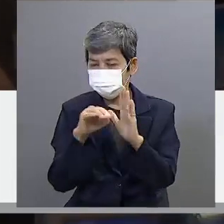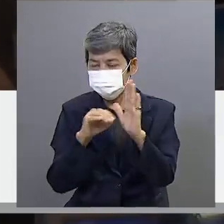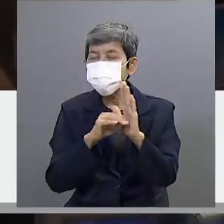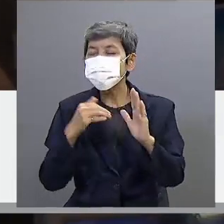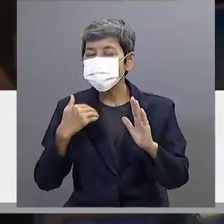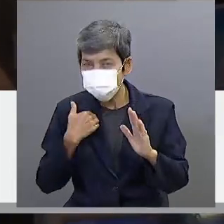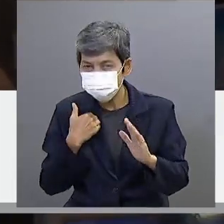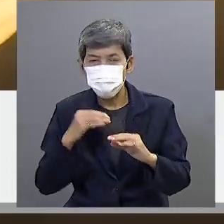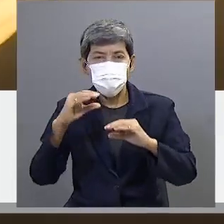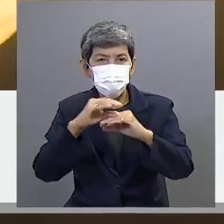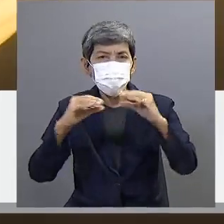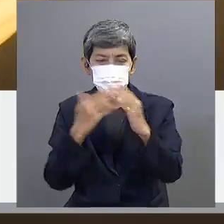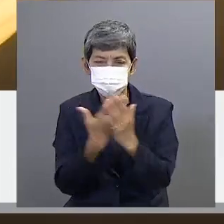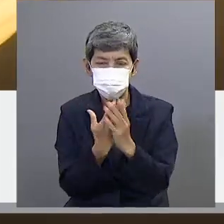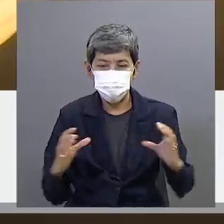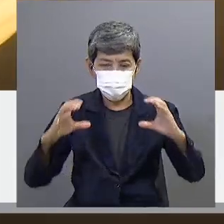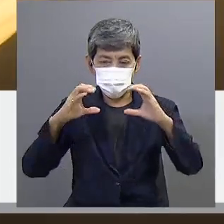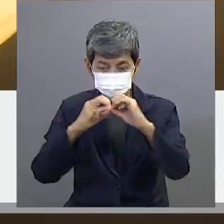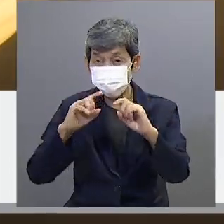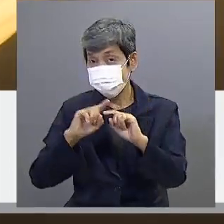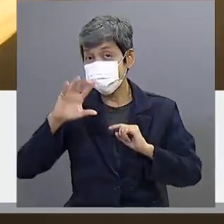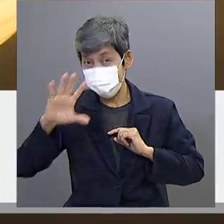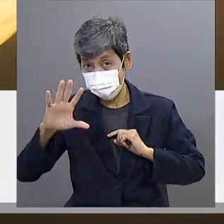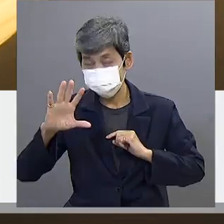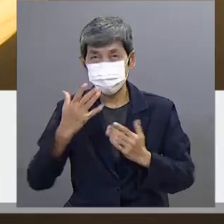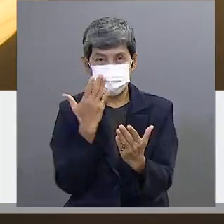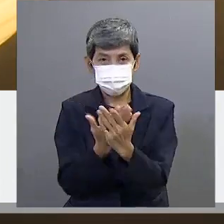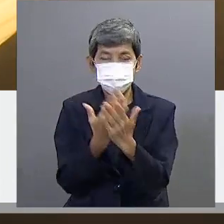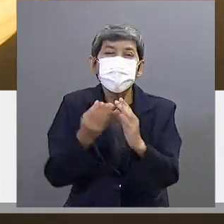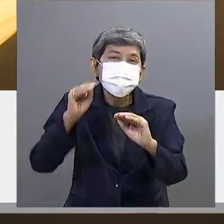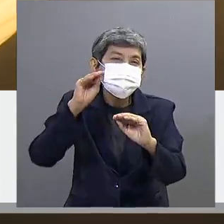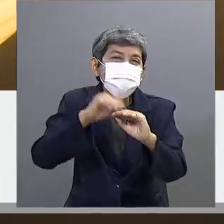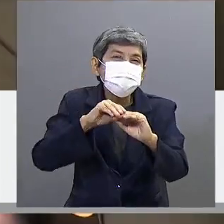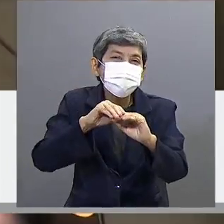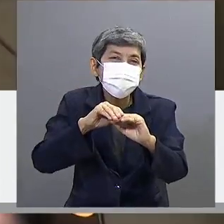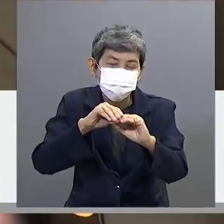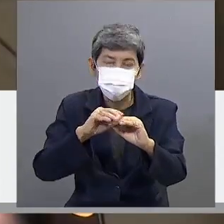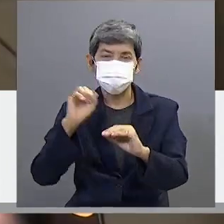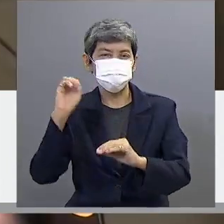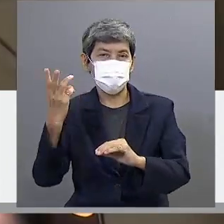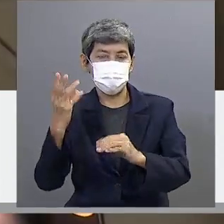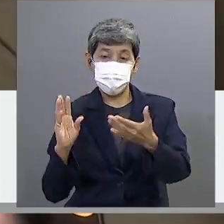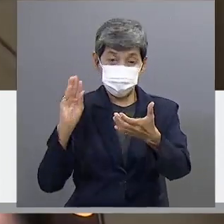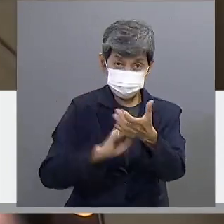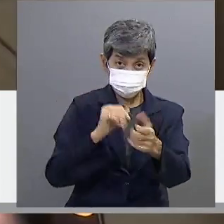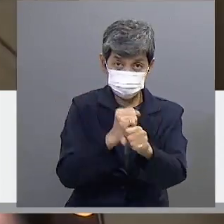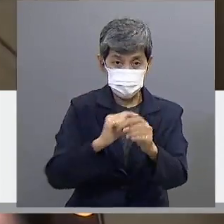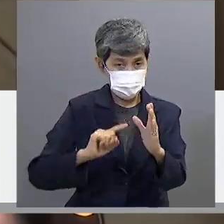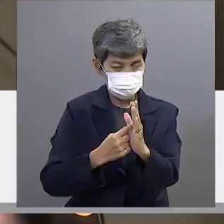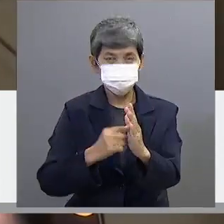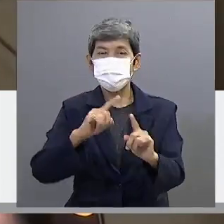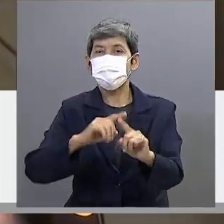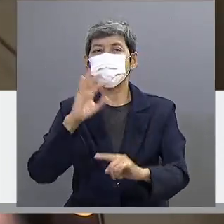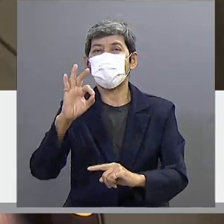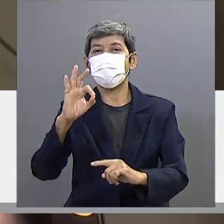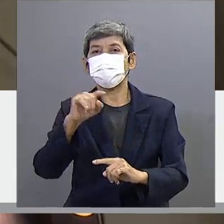โครงการคนละครึ่งเฟสที่ 5เงินเพิ่มเติมในบัตรสวัสดิการแห่งรัฐซึ่งจะเริ่มกันในเดือนกันยายนถึง